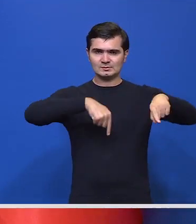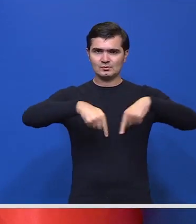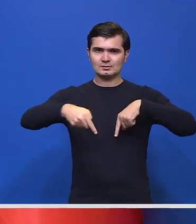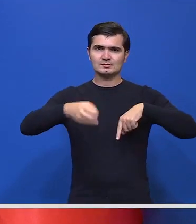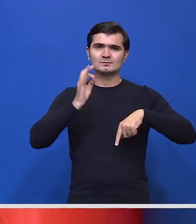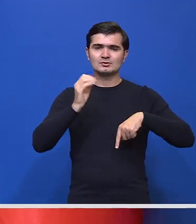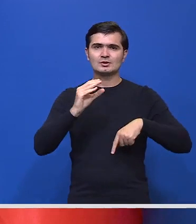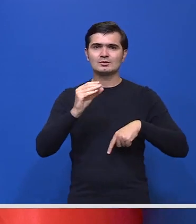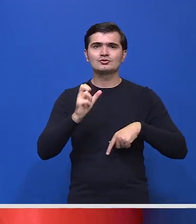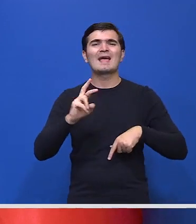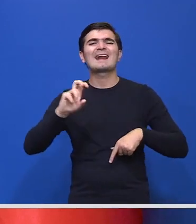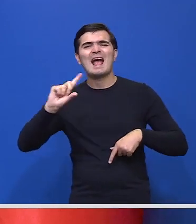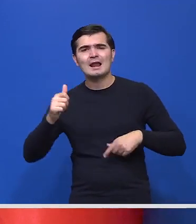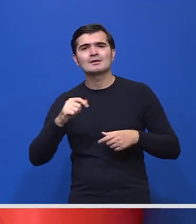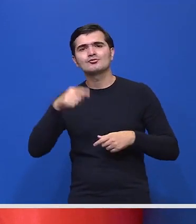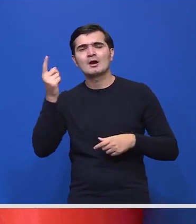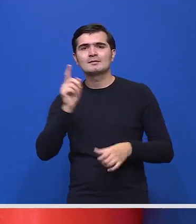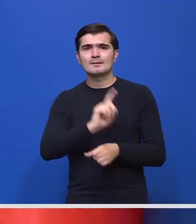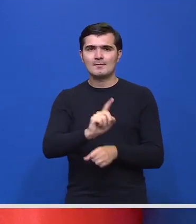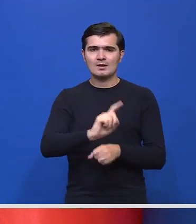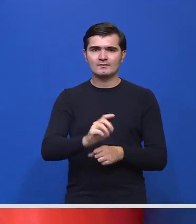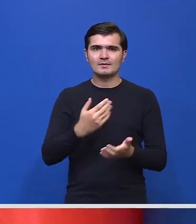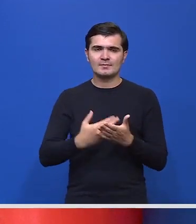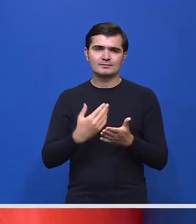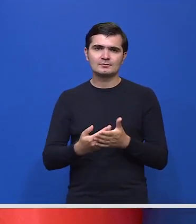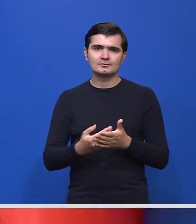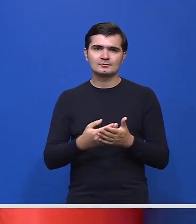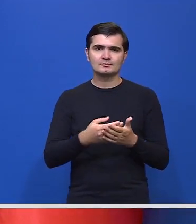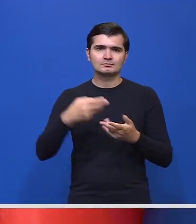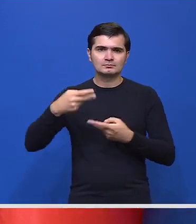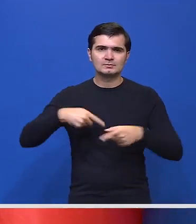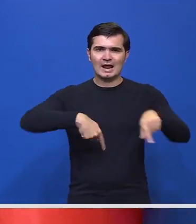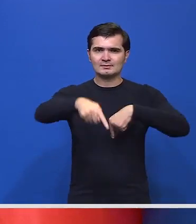special cerealelor, dar și altor categorii de mărfuri, către zone